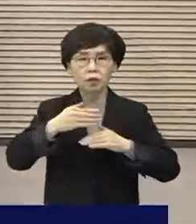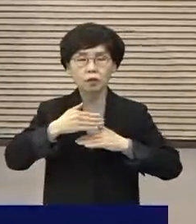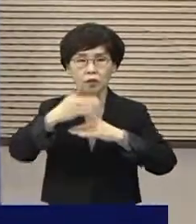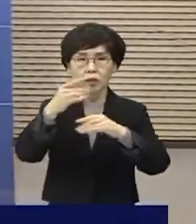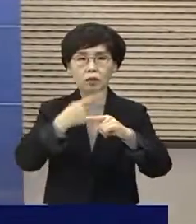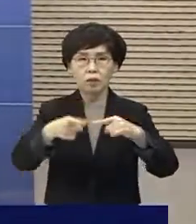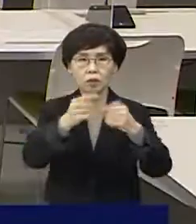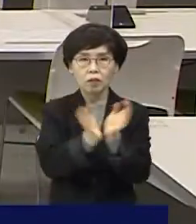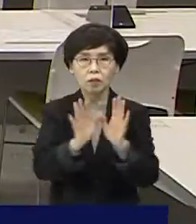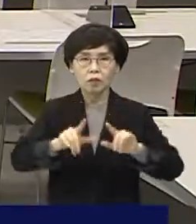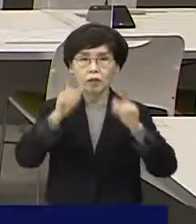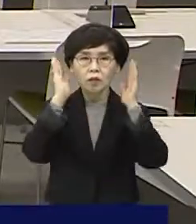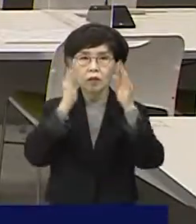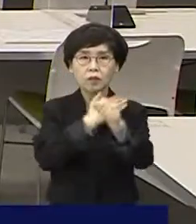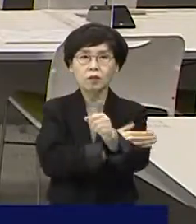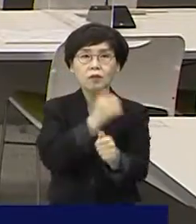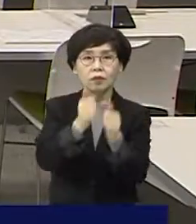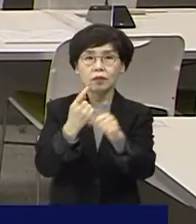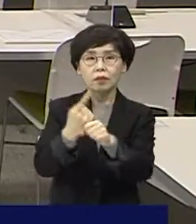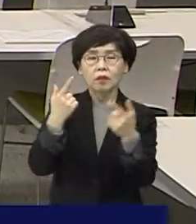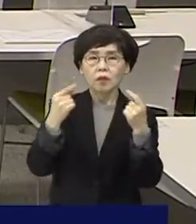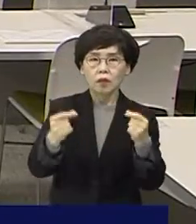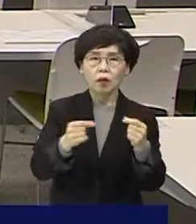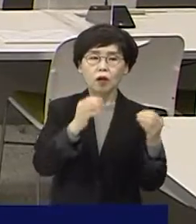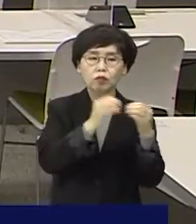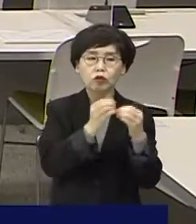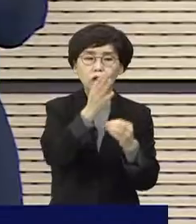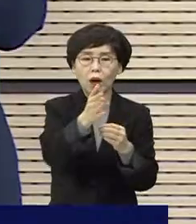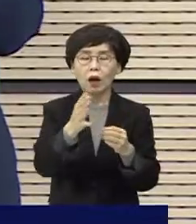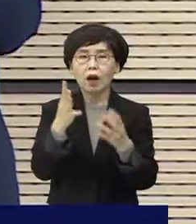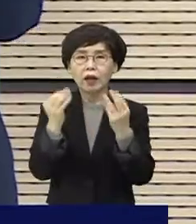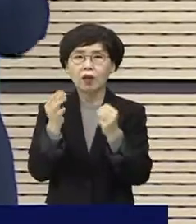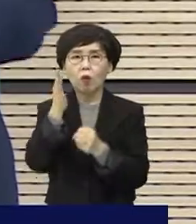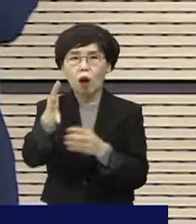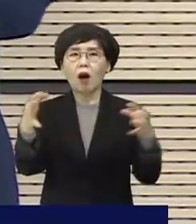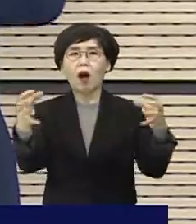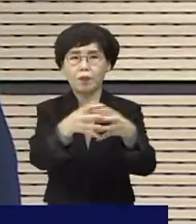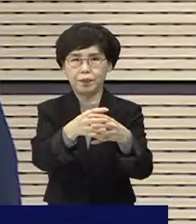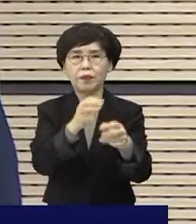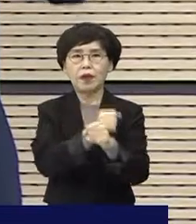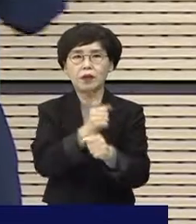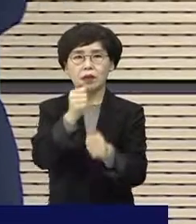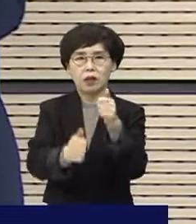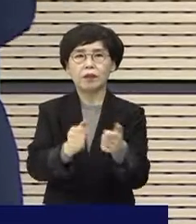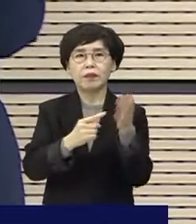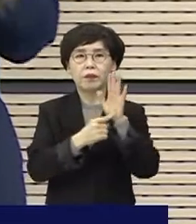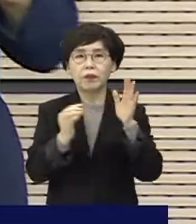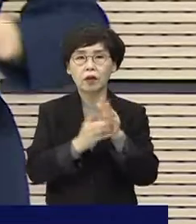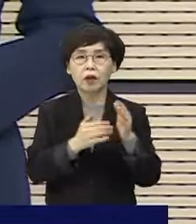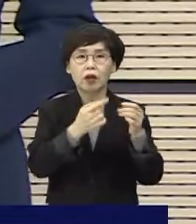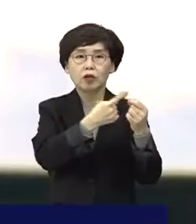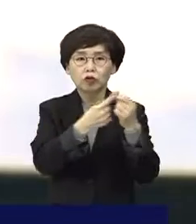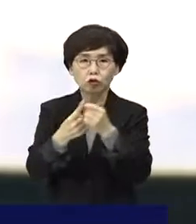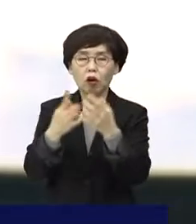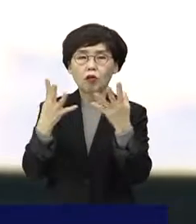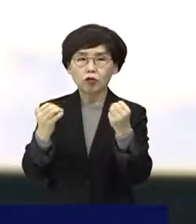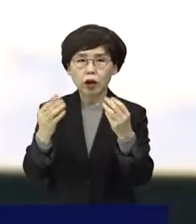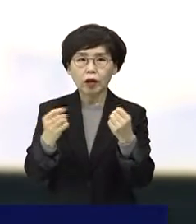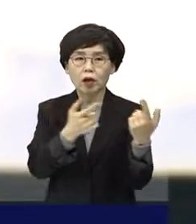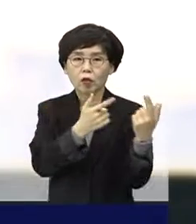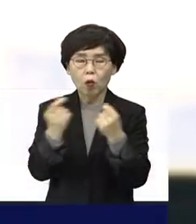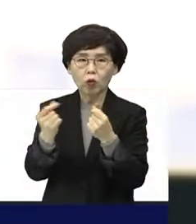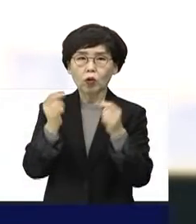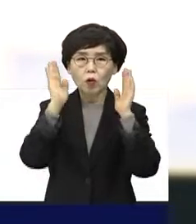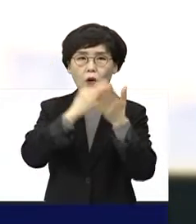한국교육과정평가원은 올해 수능도 지난해처럼 문이과 통합형 수능 체제로 치러진다고 밝혔습니다. 국어, 수학 영역에